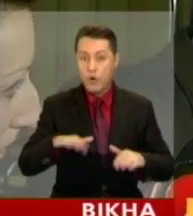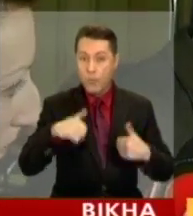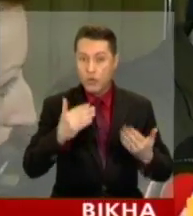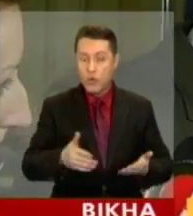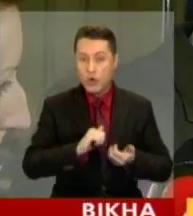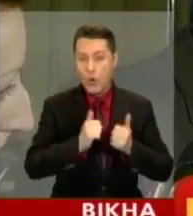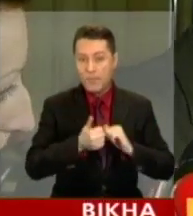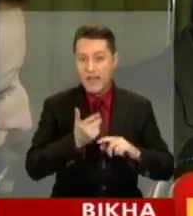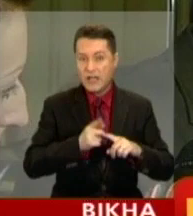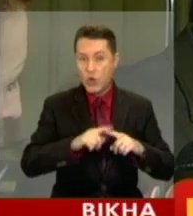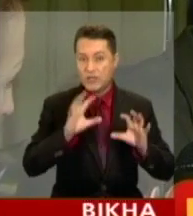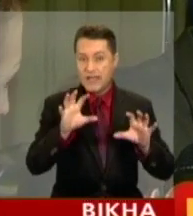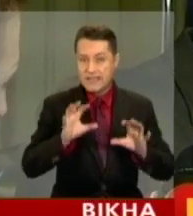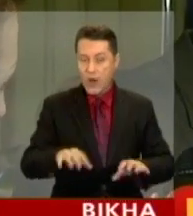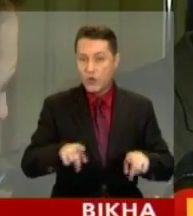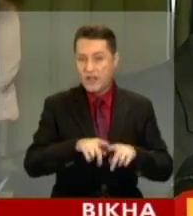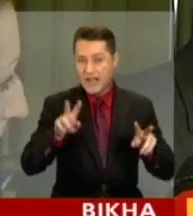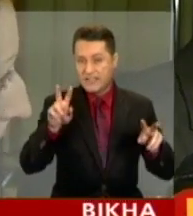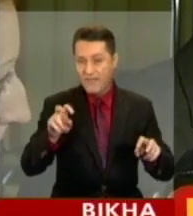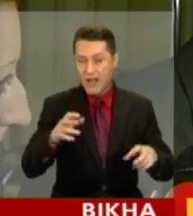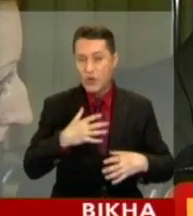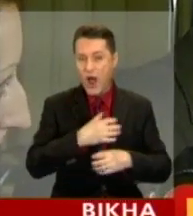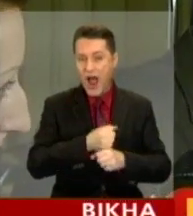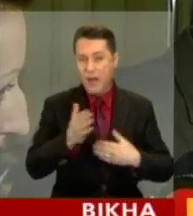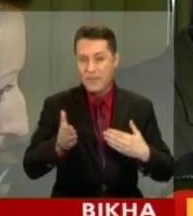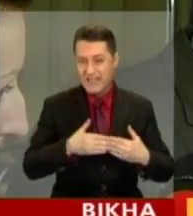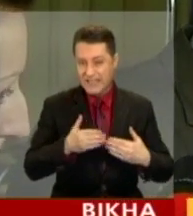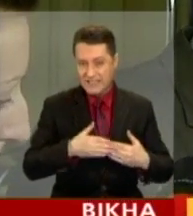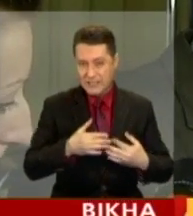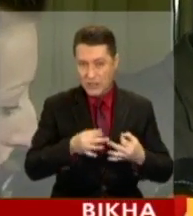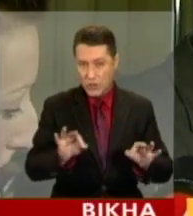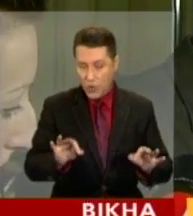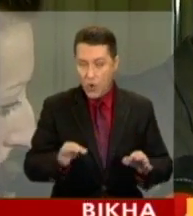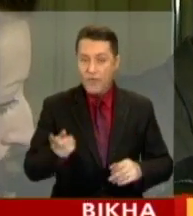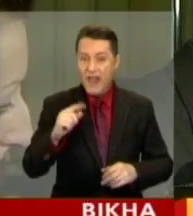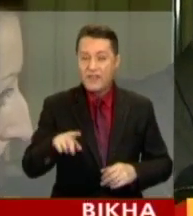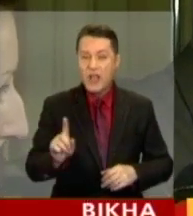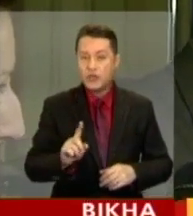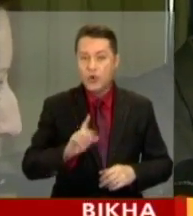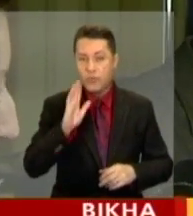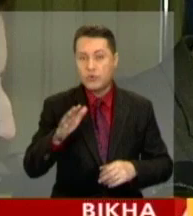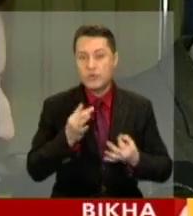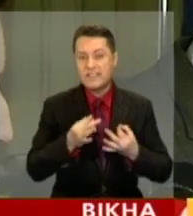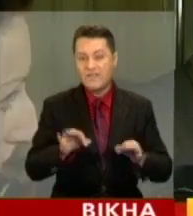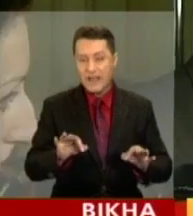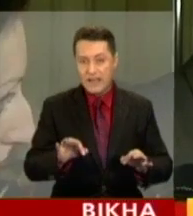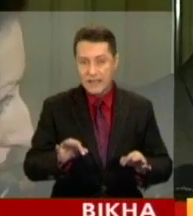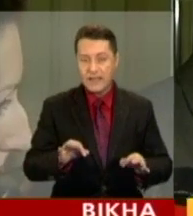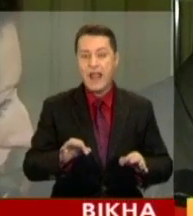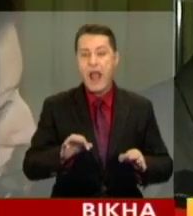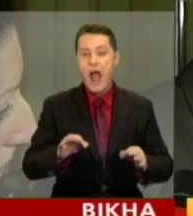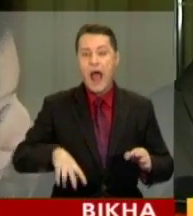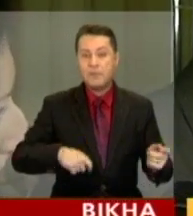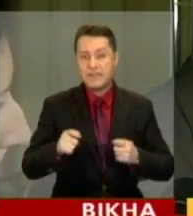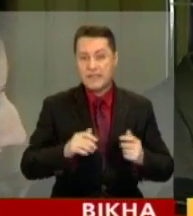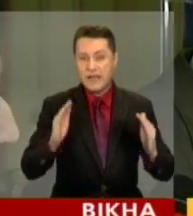обміняти оцей закон про так звану амністію, декриміналізацію, на те, що будуть звільнені адміністративні будівлі. Йдеться про